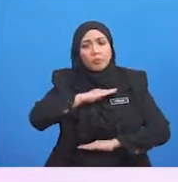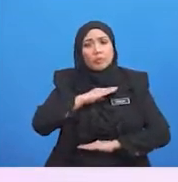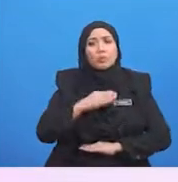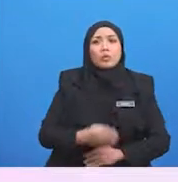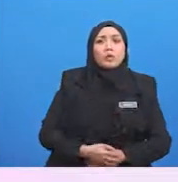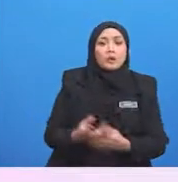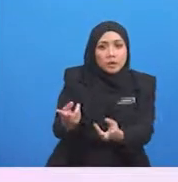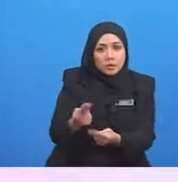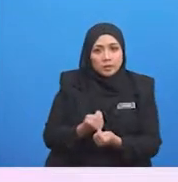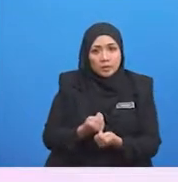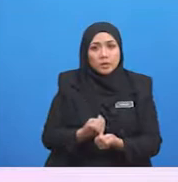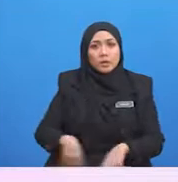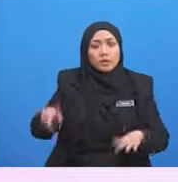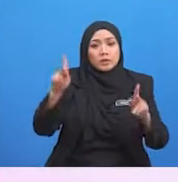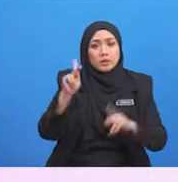keperluan mereka.